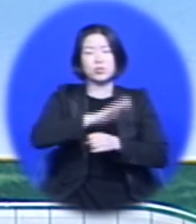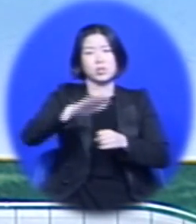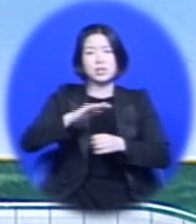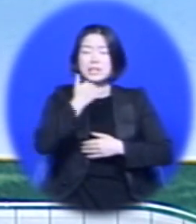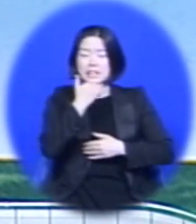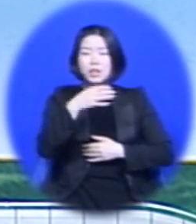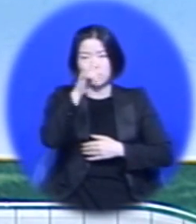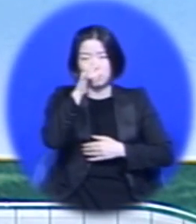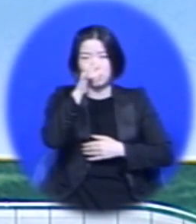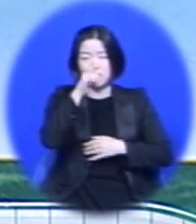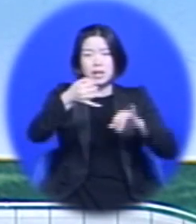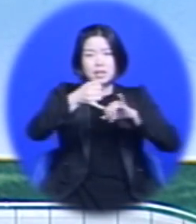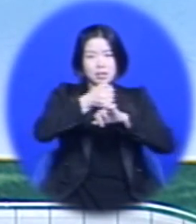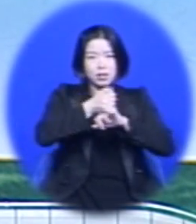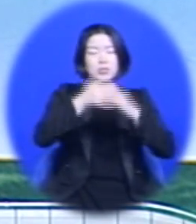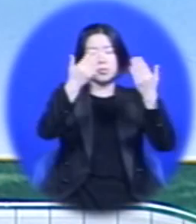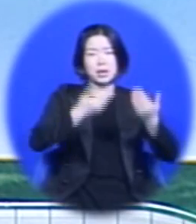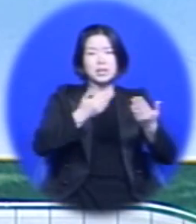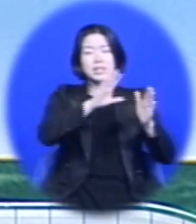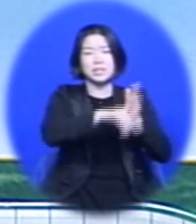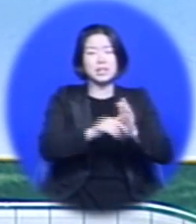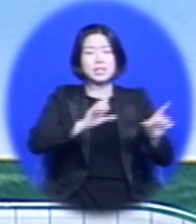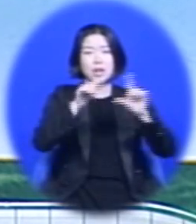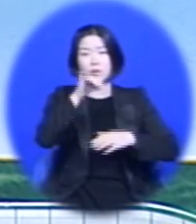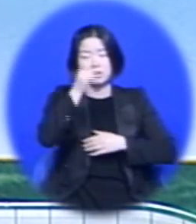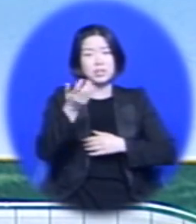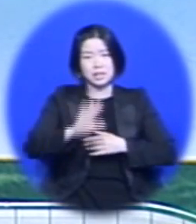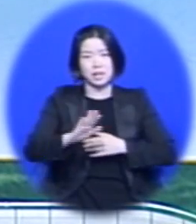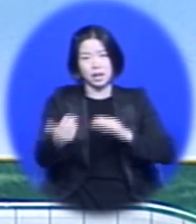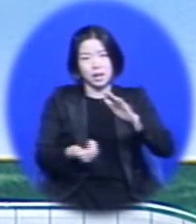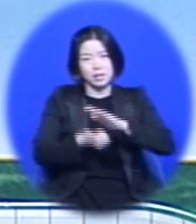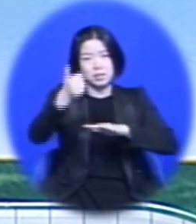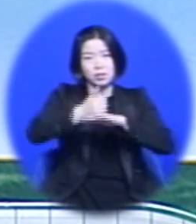시대에 사는 것이 아니라 성취의 시대에 살고 있는 것을 알아야 한다.